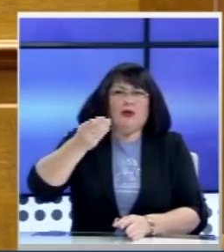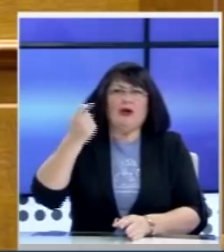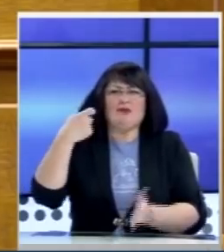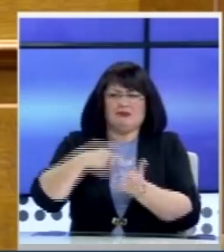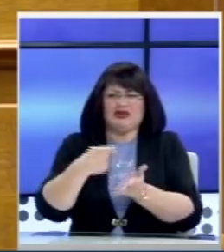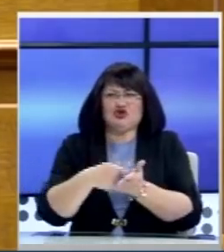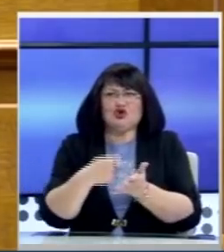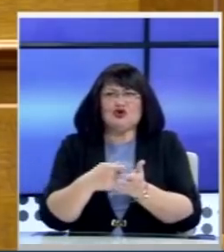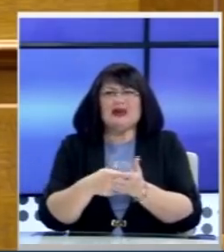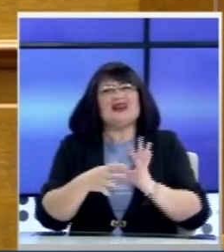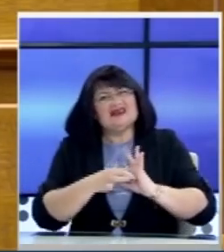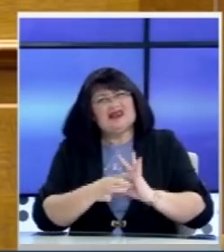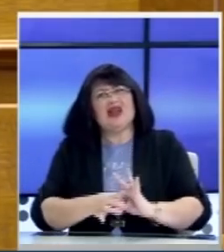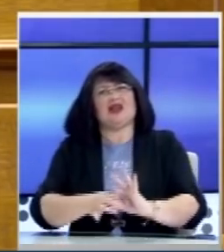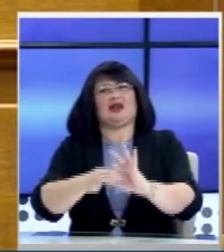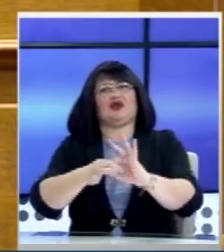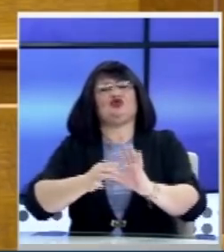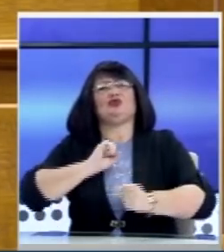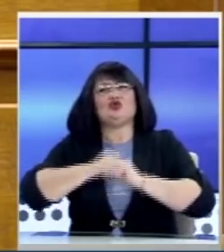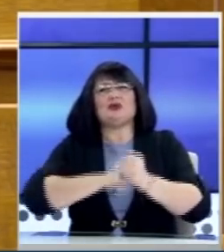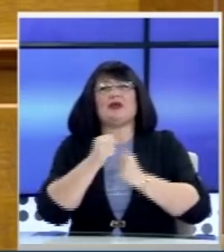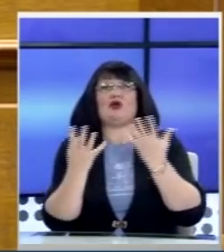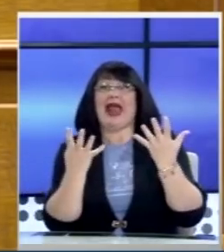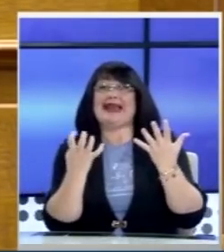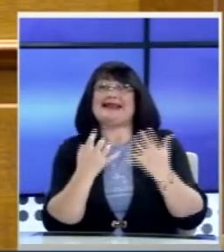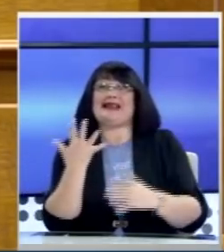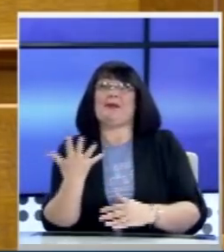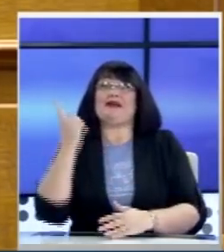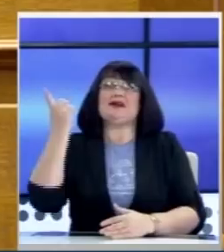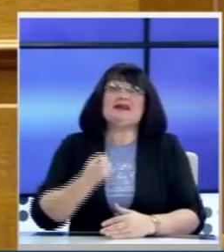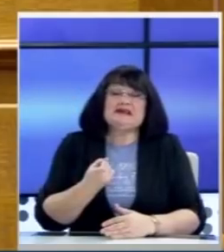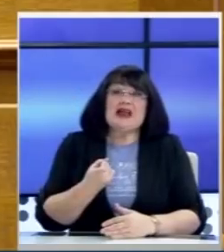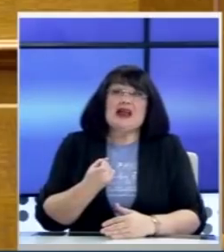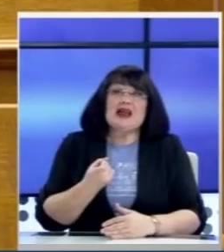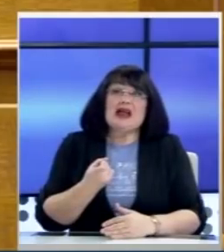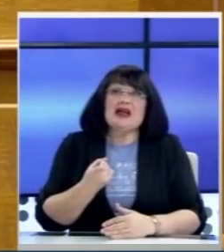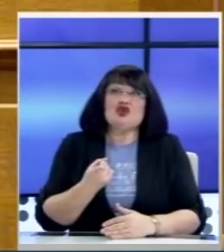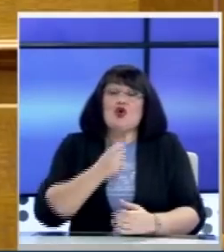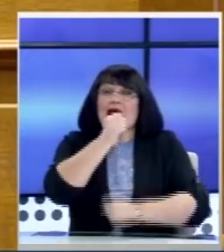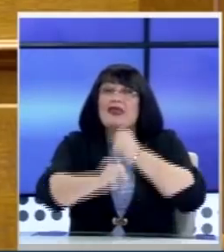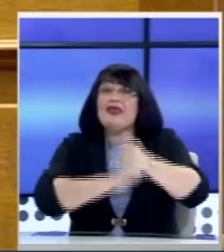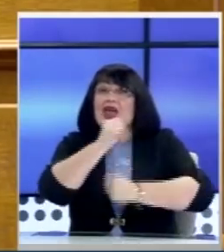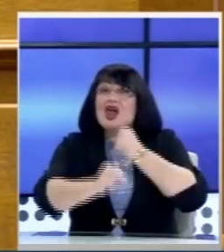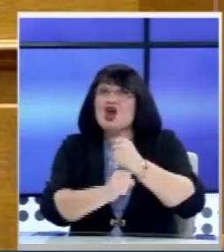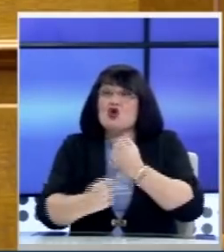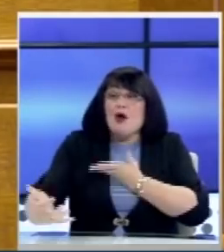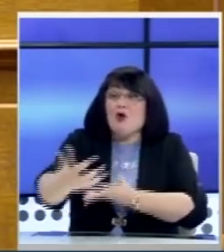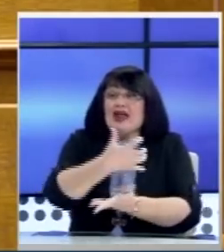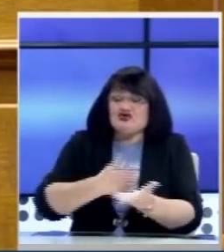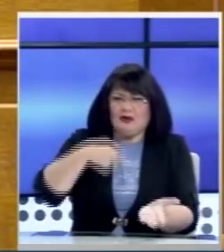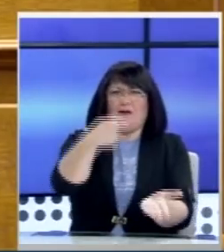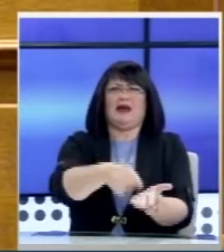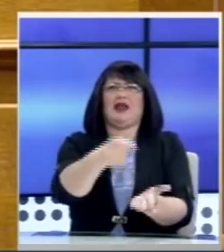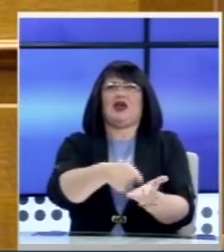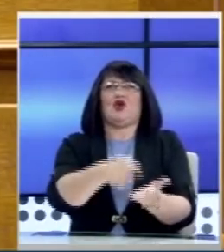τα λαϊκά στρώματα συνεχίζουν να καταβάλουν το 95% των ετήσιων φορολογικών εσόδων και